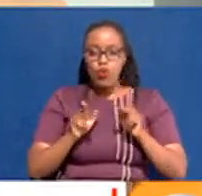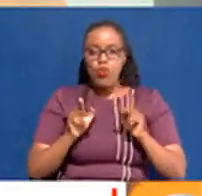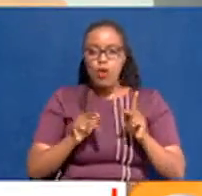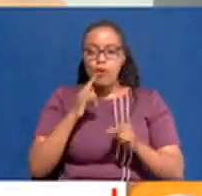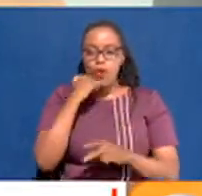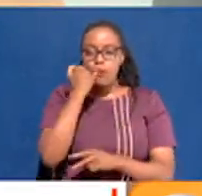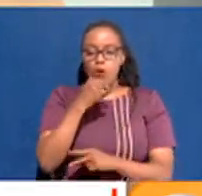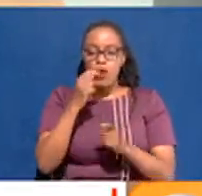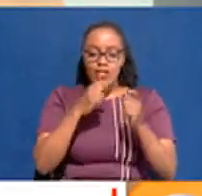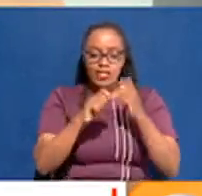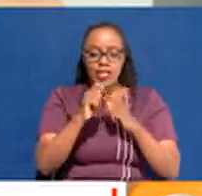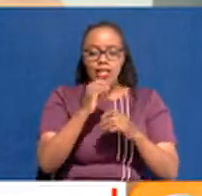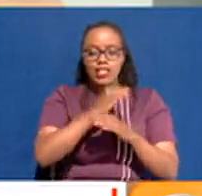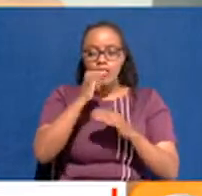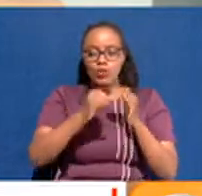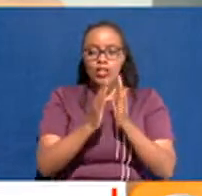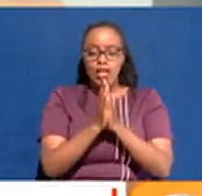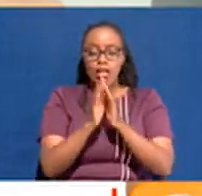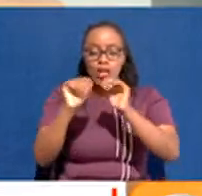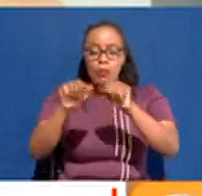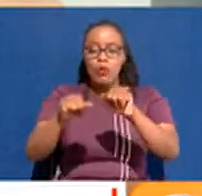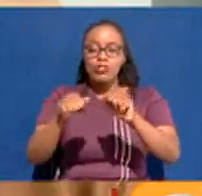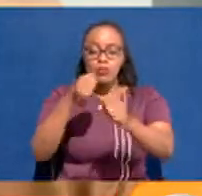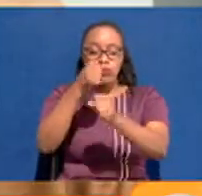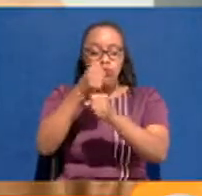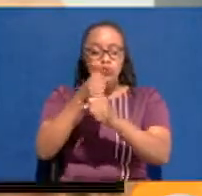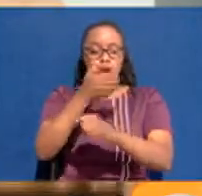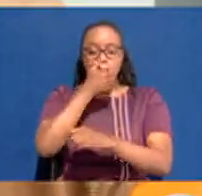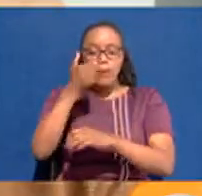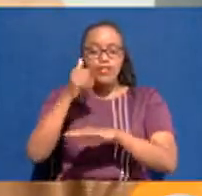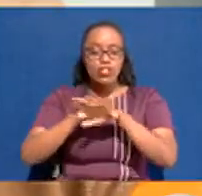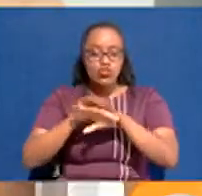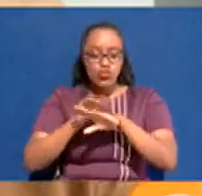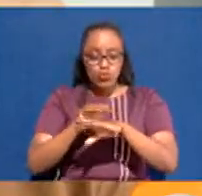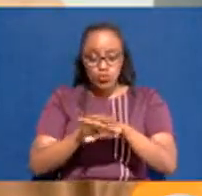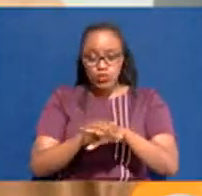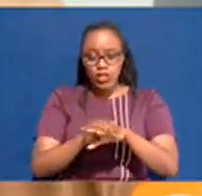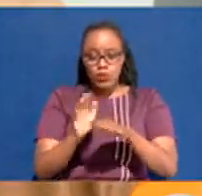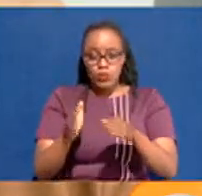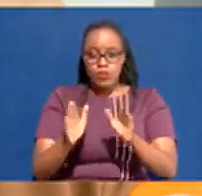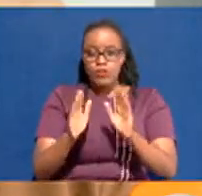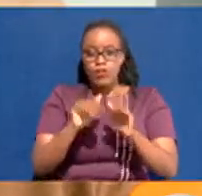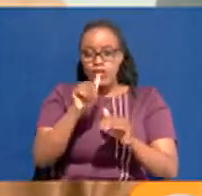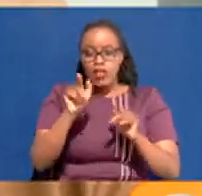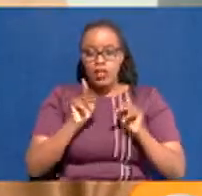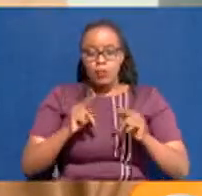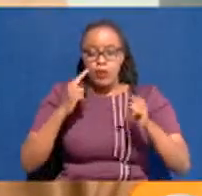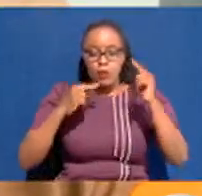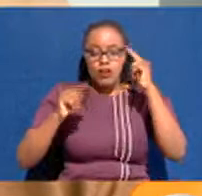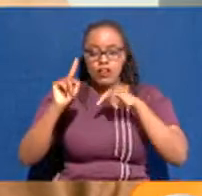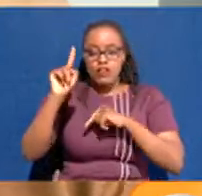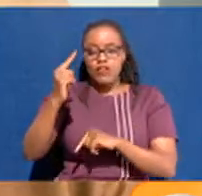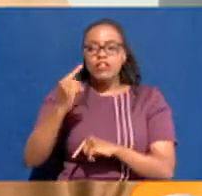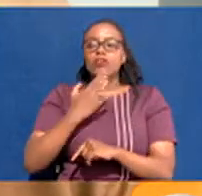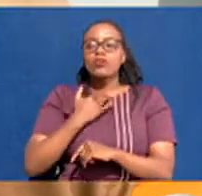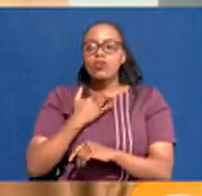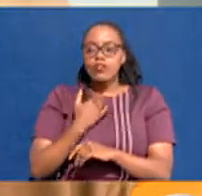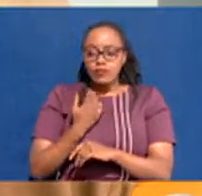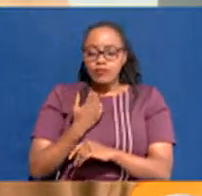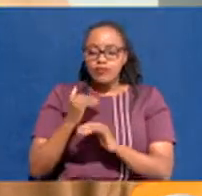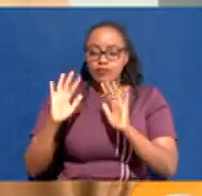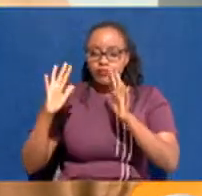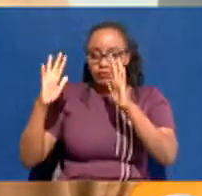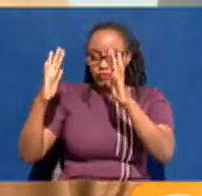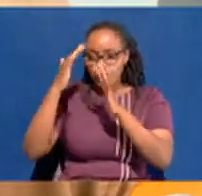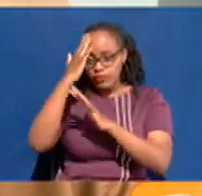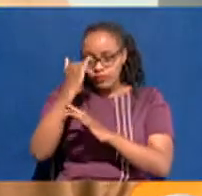ambao wanauza insurance ndio waweze kufanya vyema zaidi. Pia kwa wenye wameshinda kwanza tunawaambia